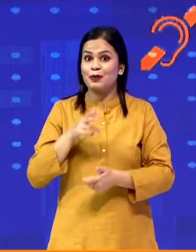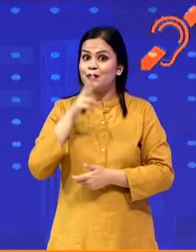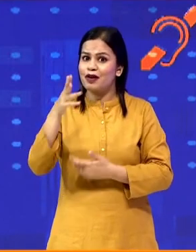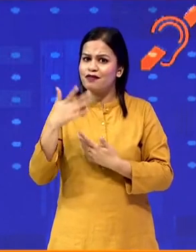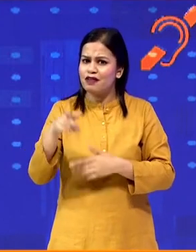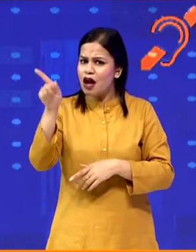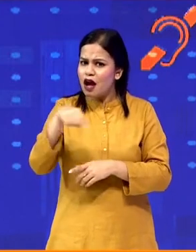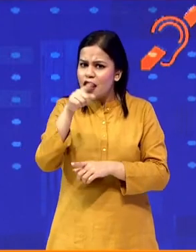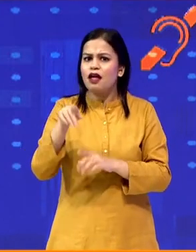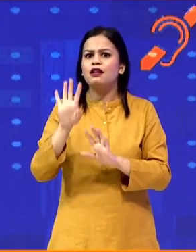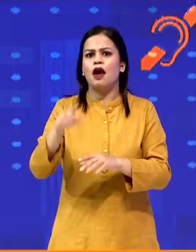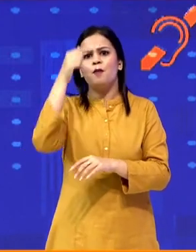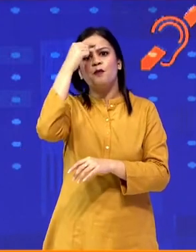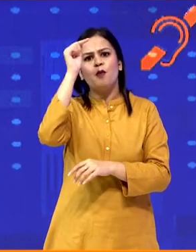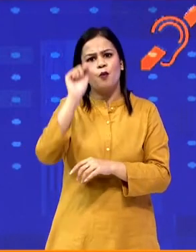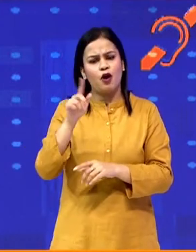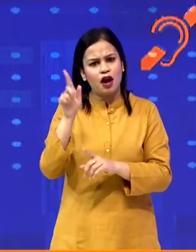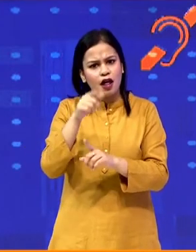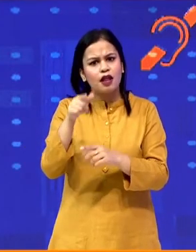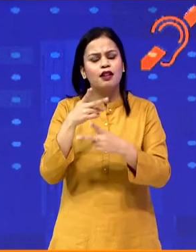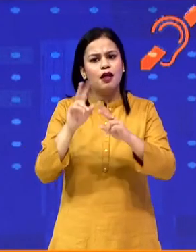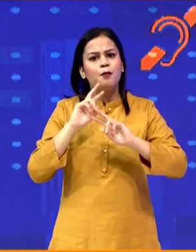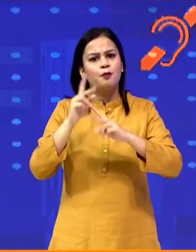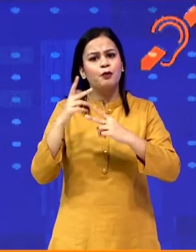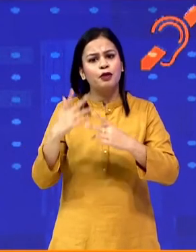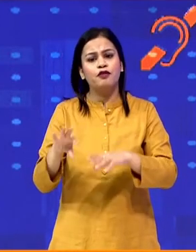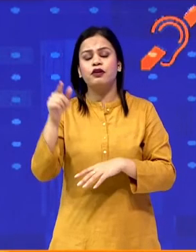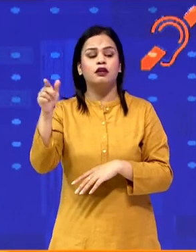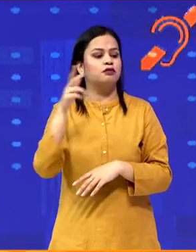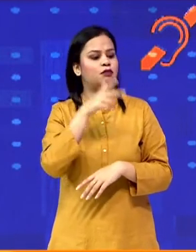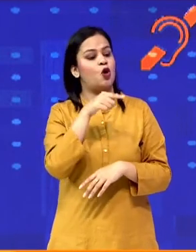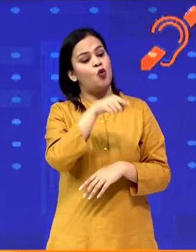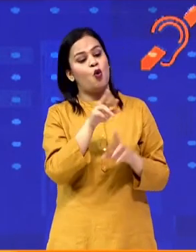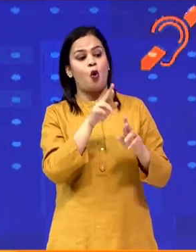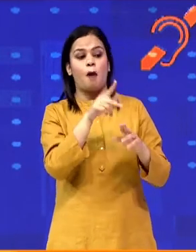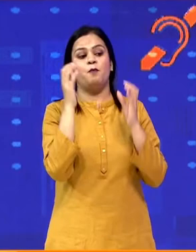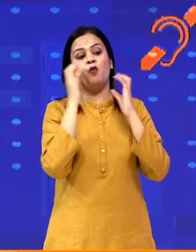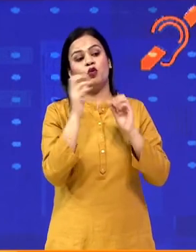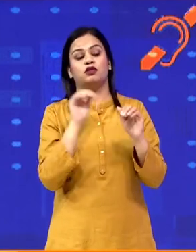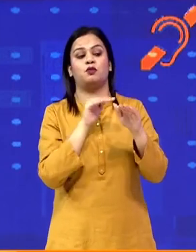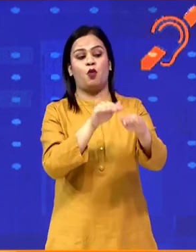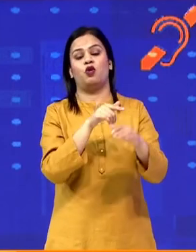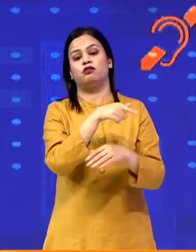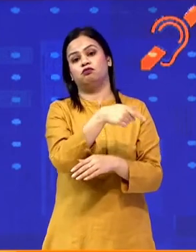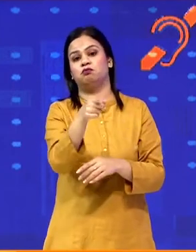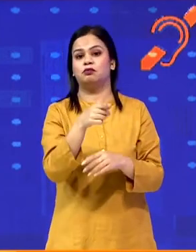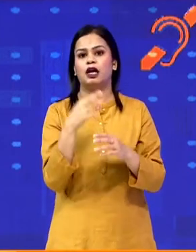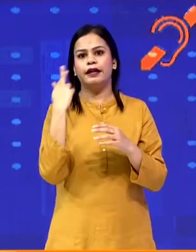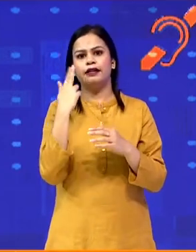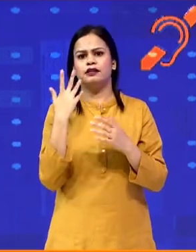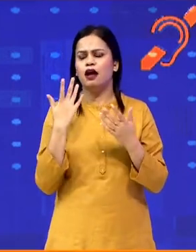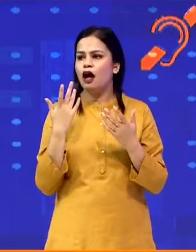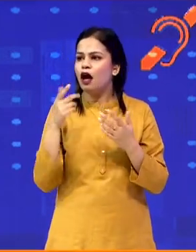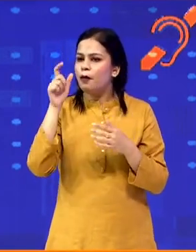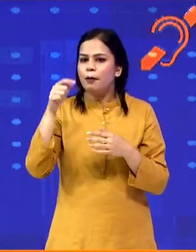और जो भी उनको का गए आप का मुद्दा गलत है कहा तो मुली के साथ हो तो उनके ऐसे आदमी का क्या करोगे